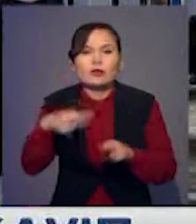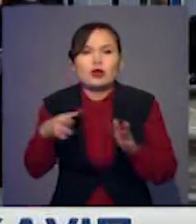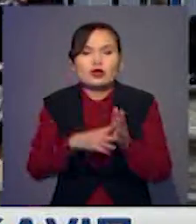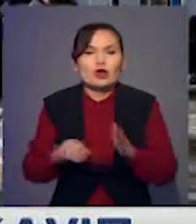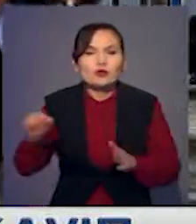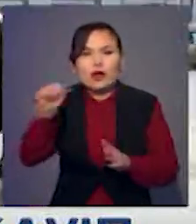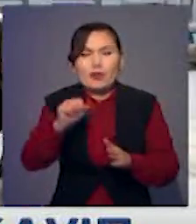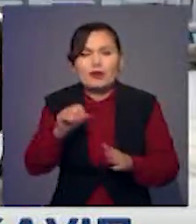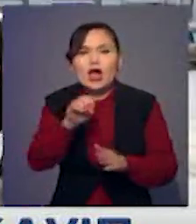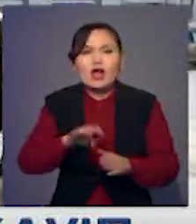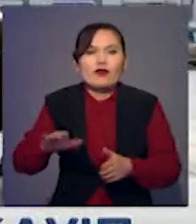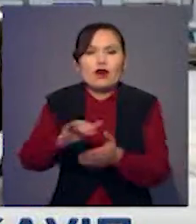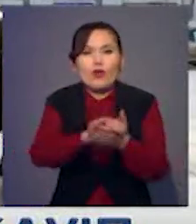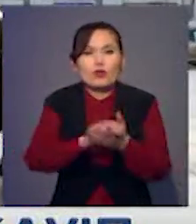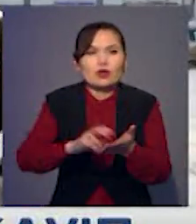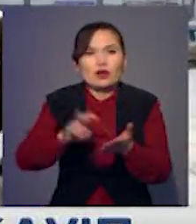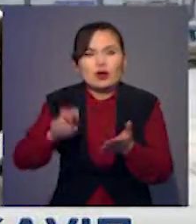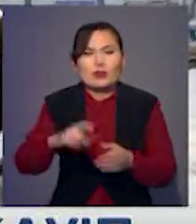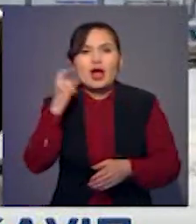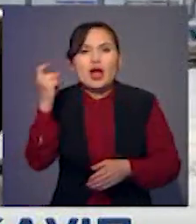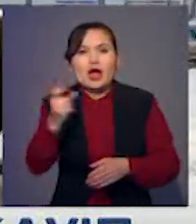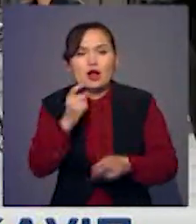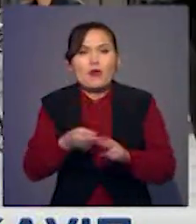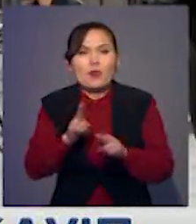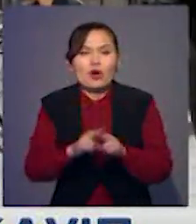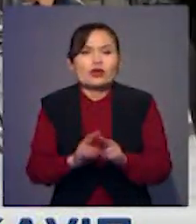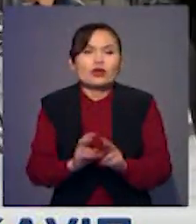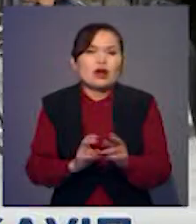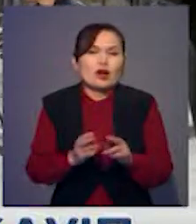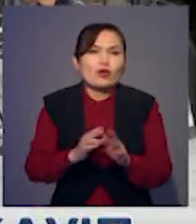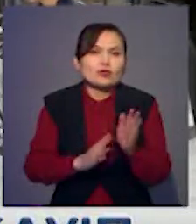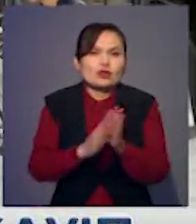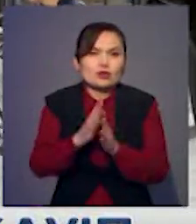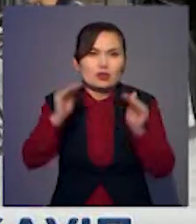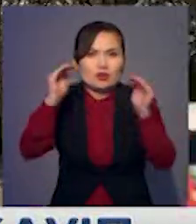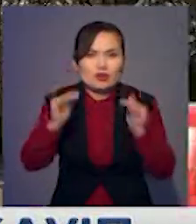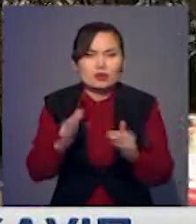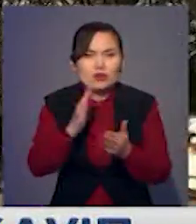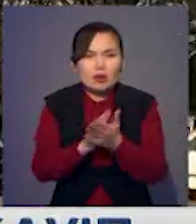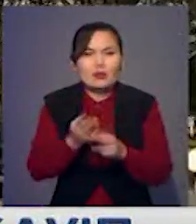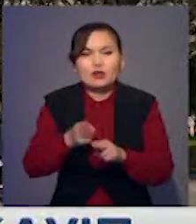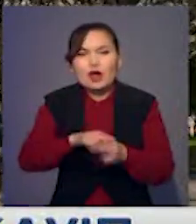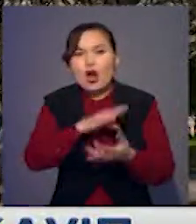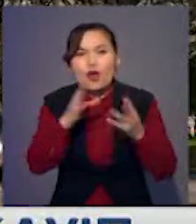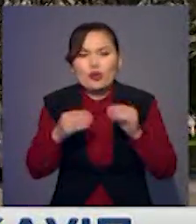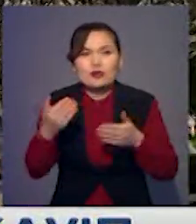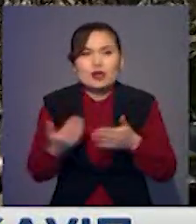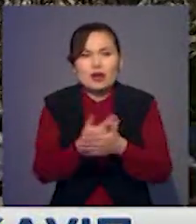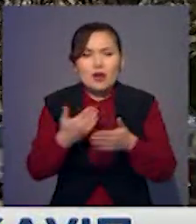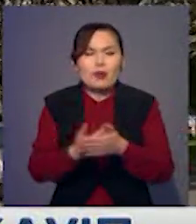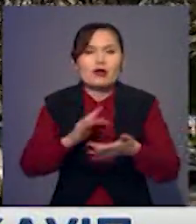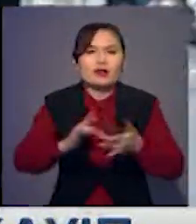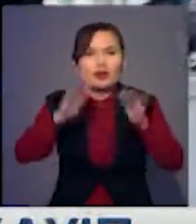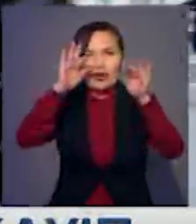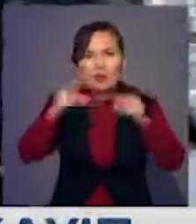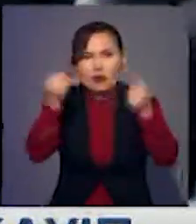Осының қарсаңында бүкіл еуроаймақта экономикалық өсімнің күрт бәсеңдегені байқалып отыр. Ақпарат құралдарының мәліметінше, шетелдік